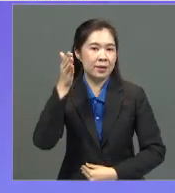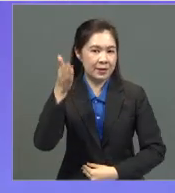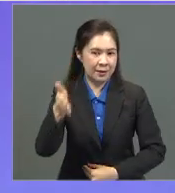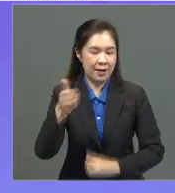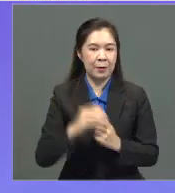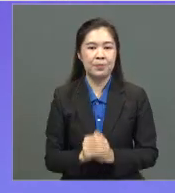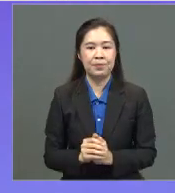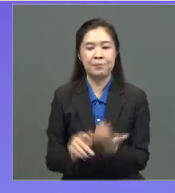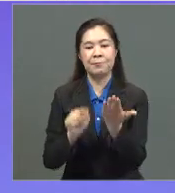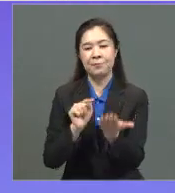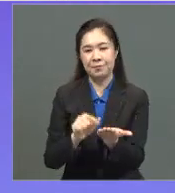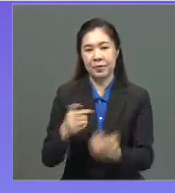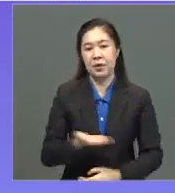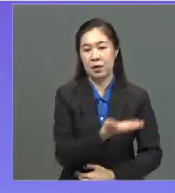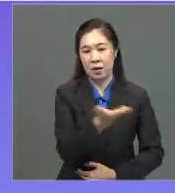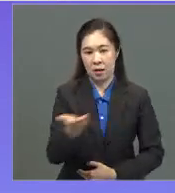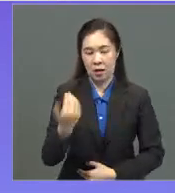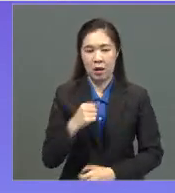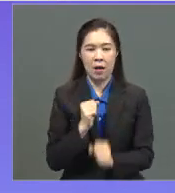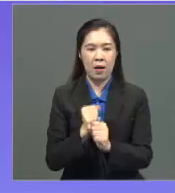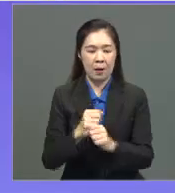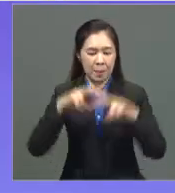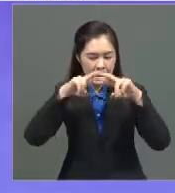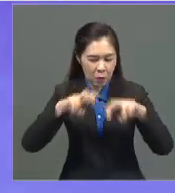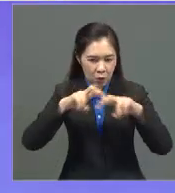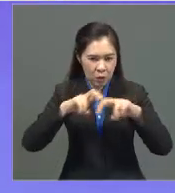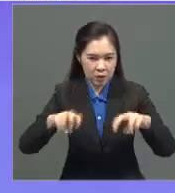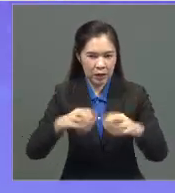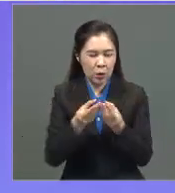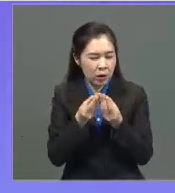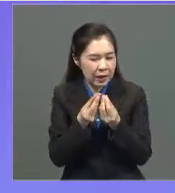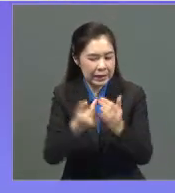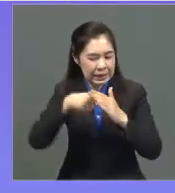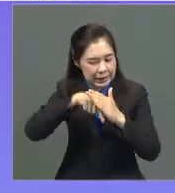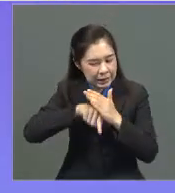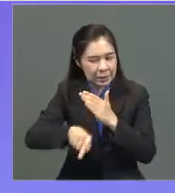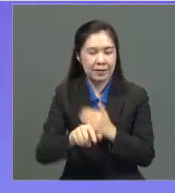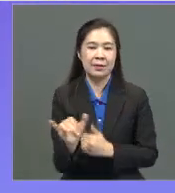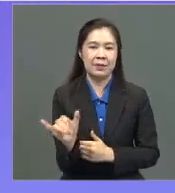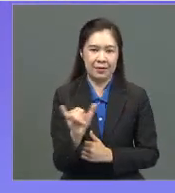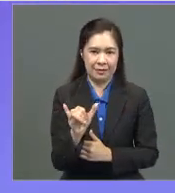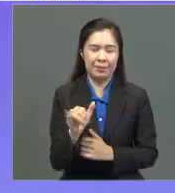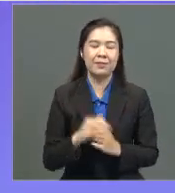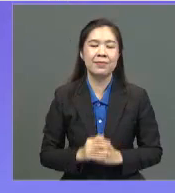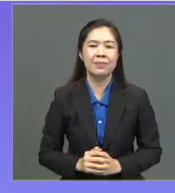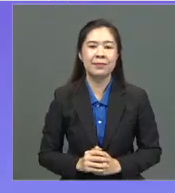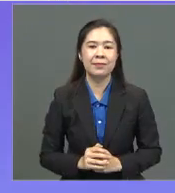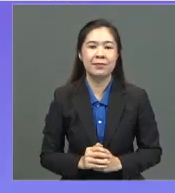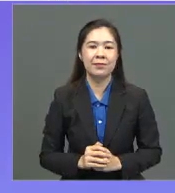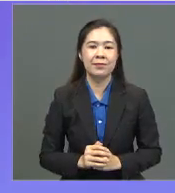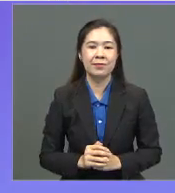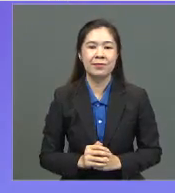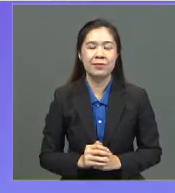เป็นเพียงการศึกษาให้ทุกฝ่ายนำไปประกอบการพิจารณาไม่ได้ลงรายละเอียดและแนวทางในการแก้ไขรัฐธรรมนูญค่ะ